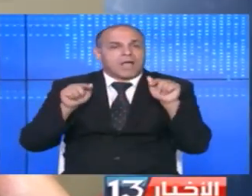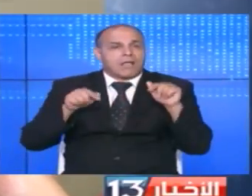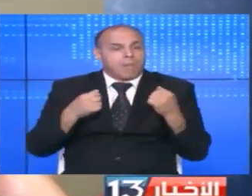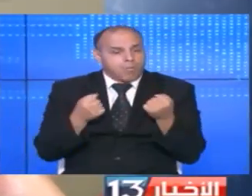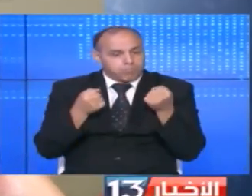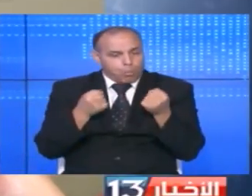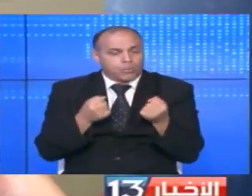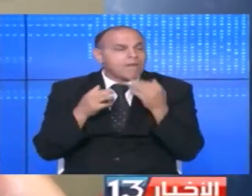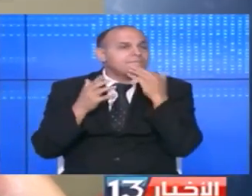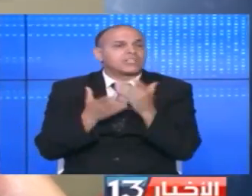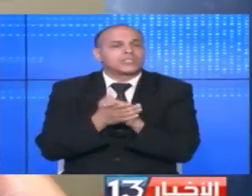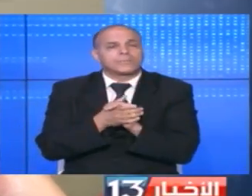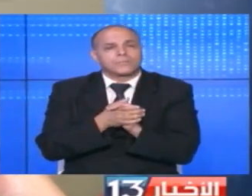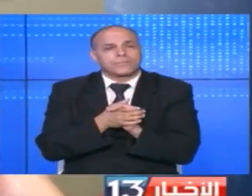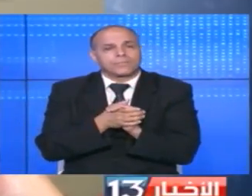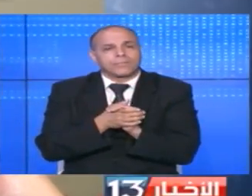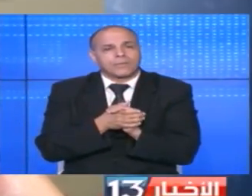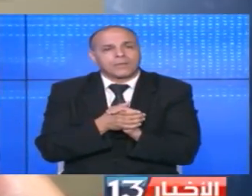على